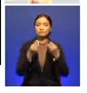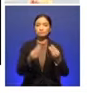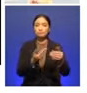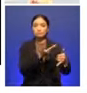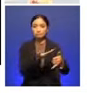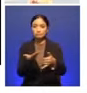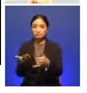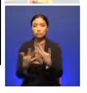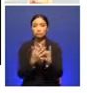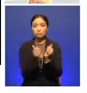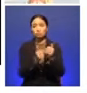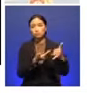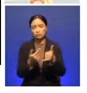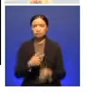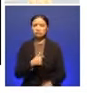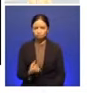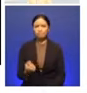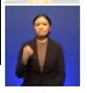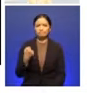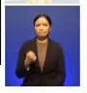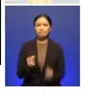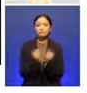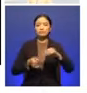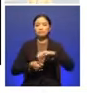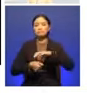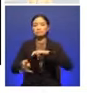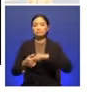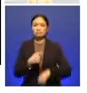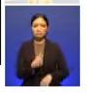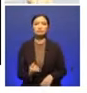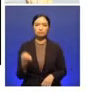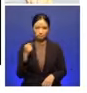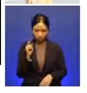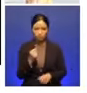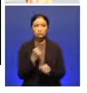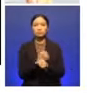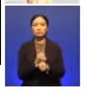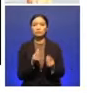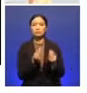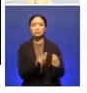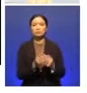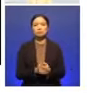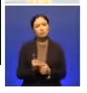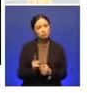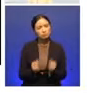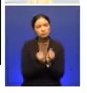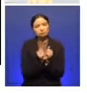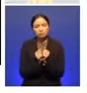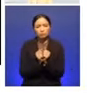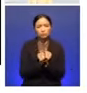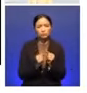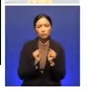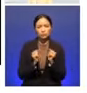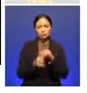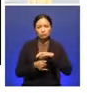เนี่ยรู้สึกมั่นใจที่จะออกจากเรือนจำอะค่ะนะคะเพราะฉะนั้นพวกผู้ต้องขังเขาจะกลัวมากก่อนออก